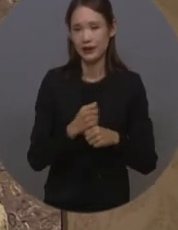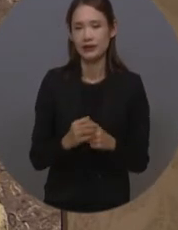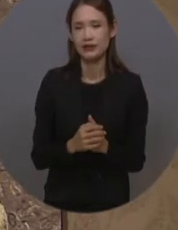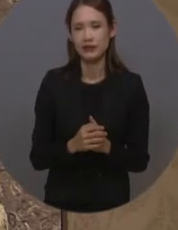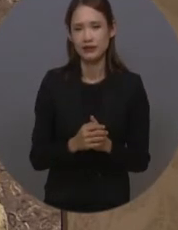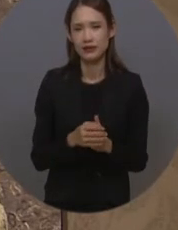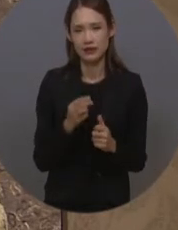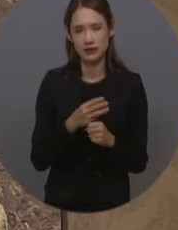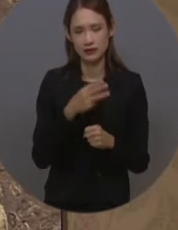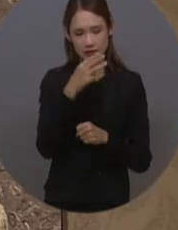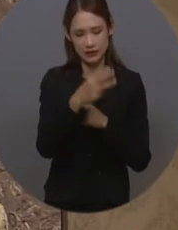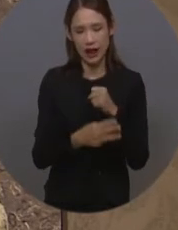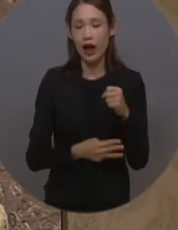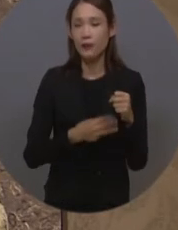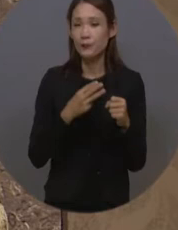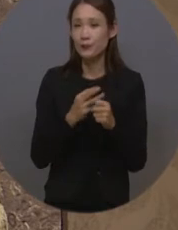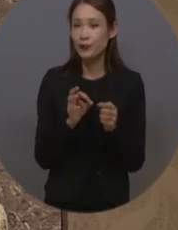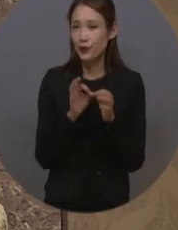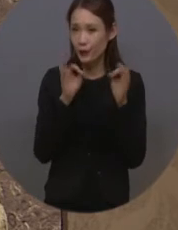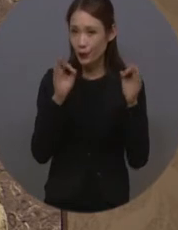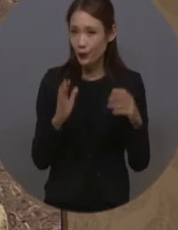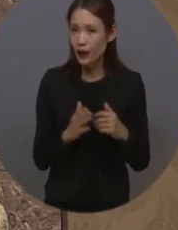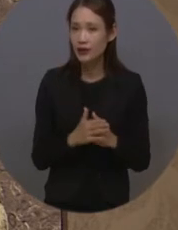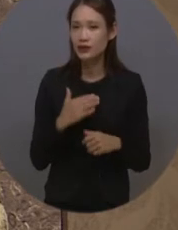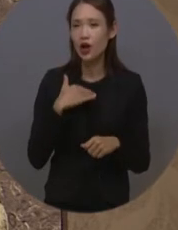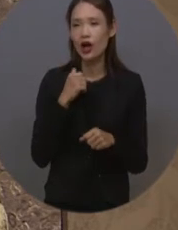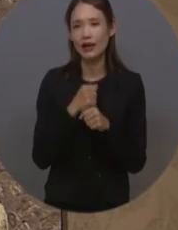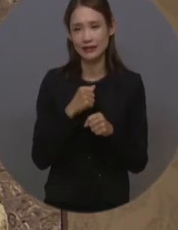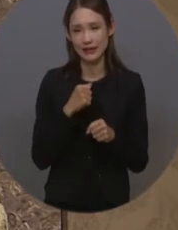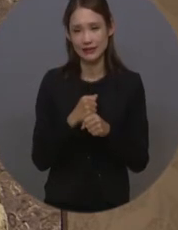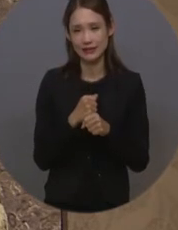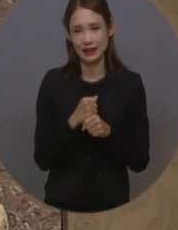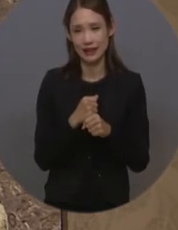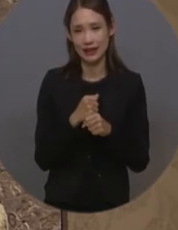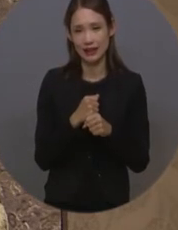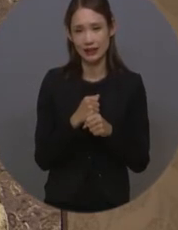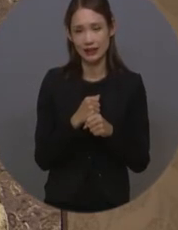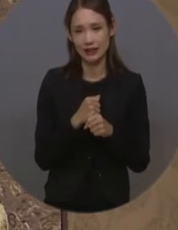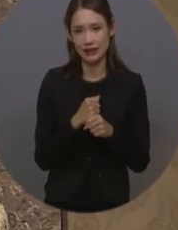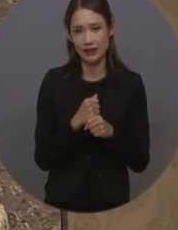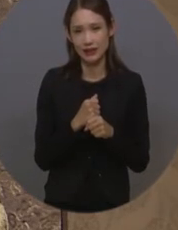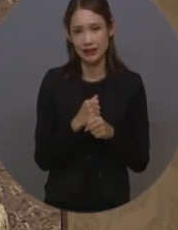지난 3년 동안 저희들이 생산과 이런 또